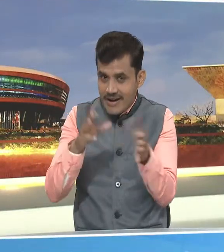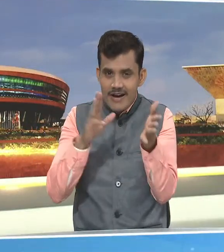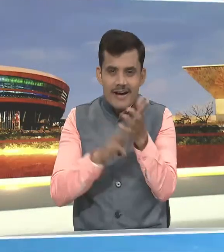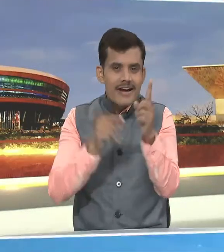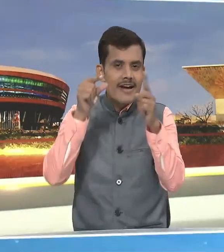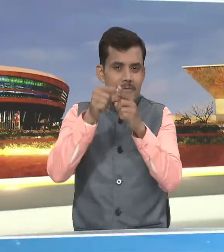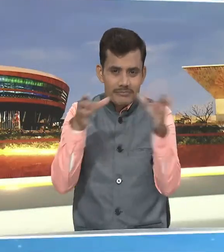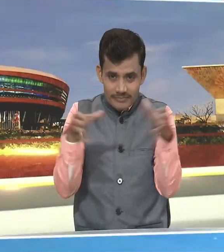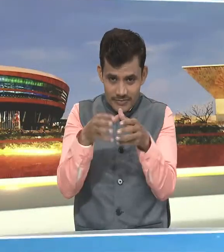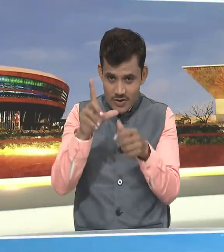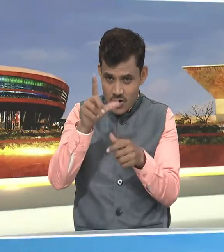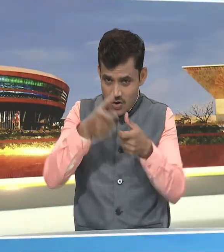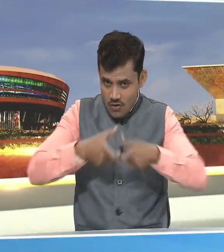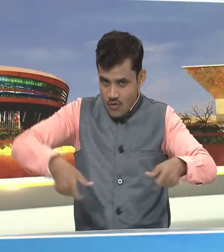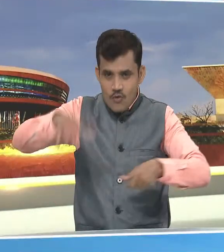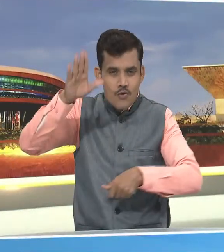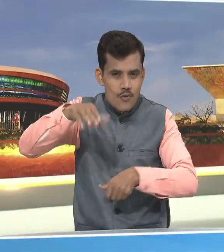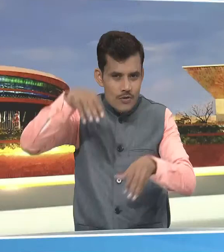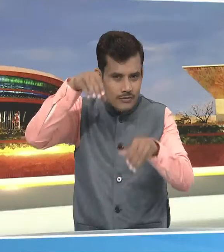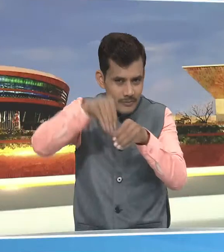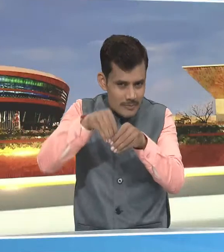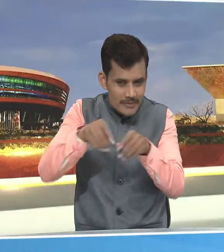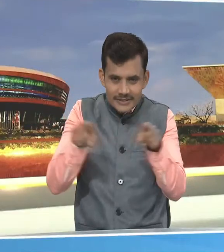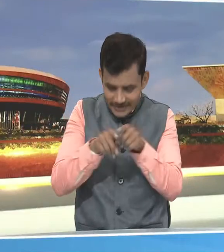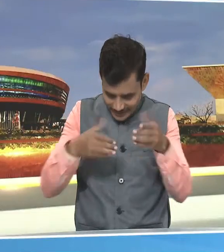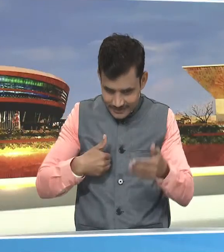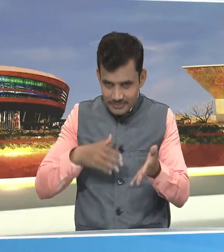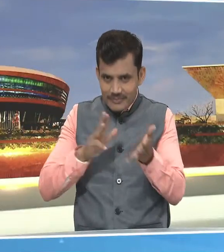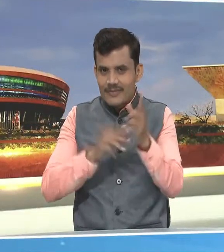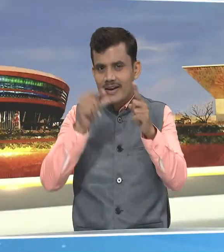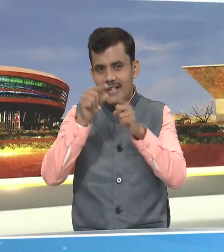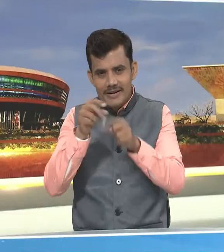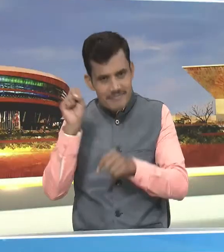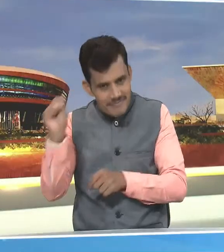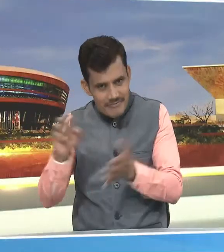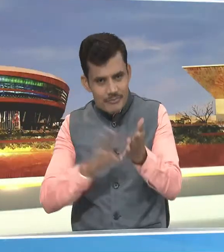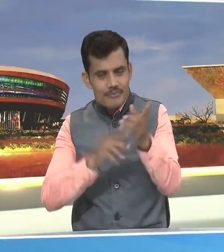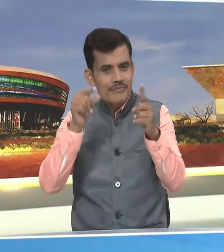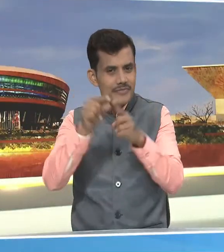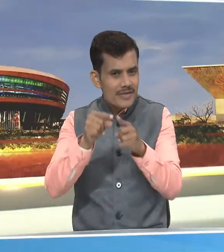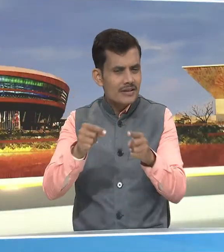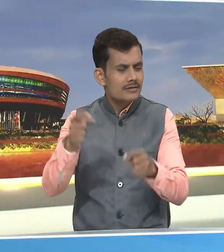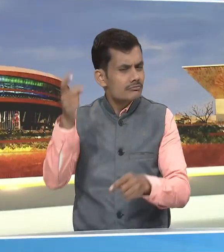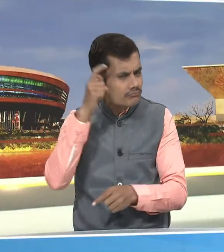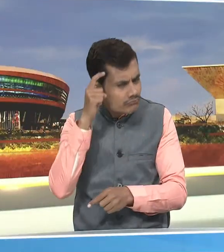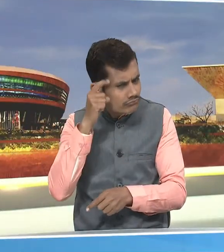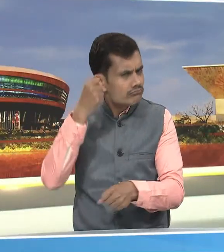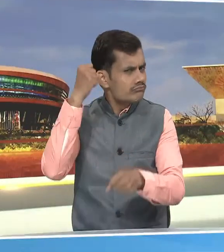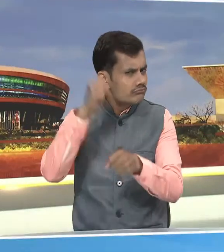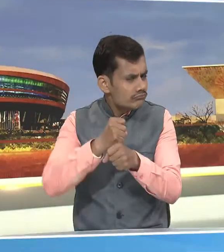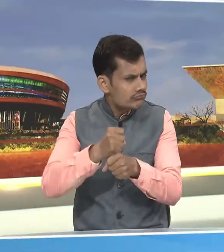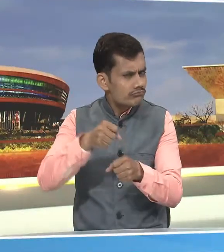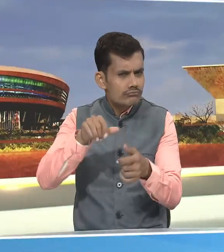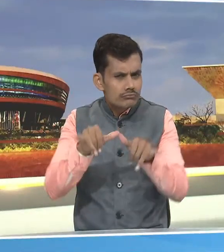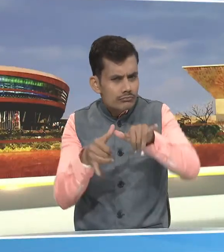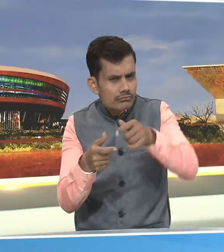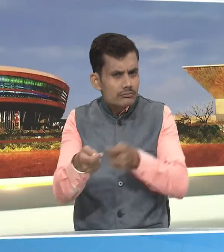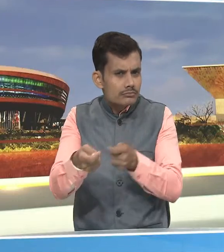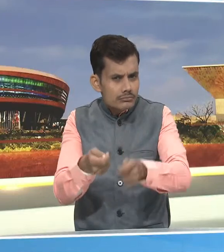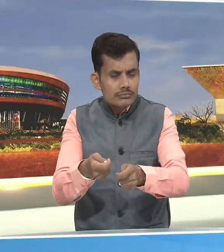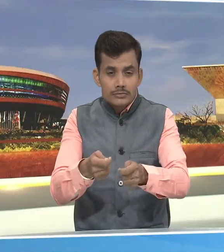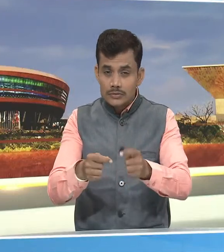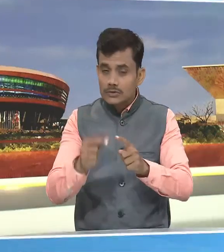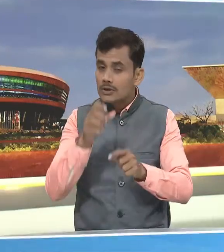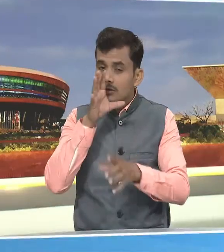वो एक पार्लियामेंटेरियन है मैं एक पार्लियामेंटेरियन हूं तो हमें बड़े सोच समझ के काम करना पड़ता है और बड़ी परिपक्वता से